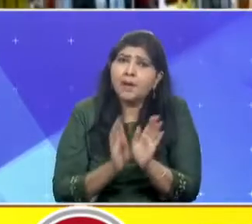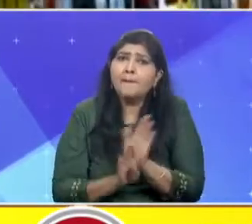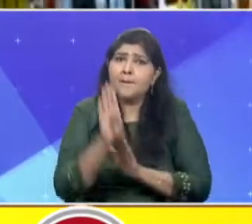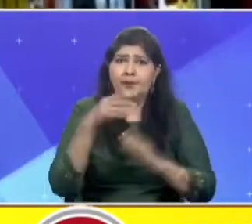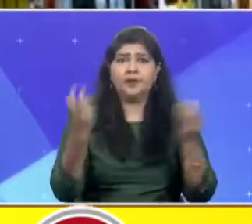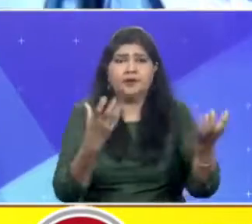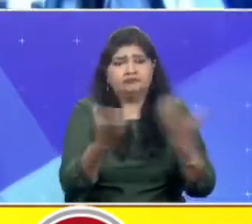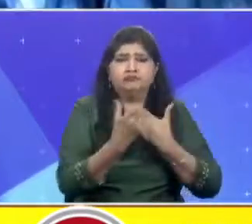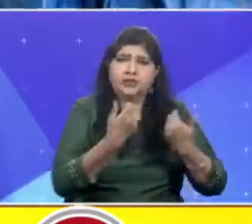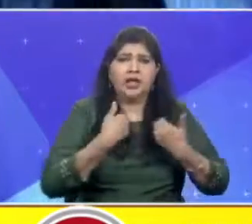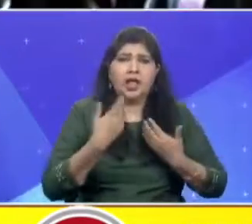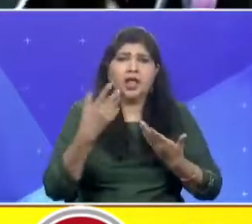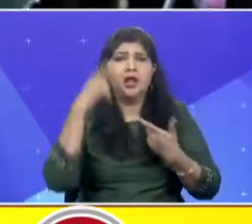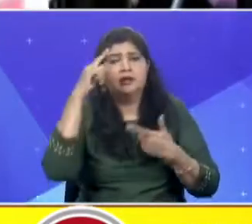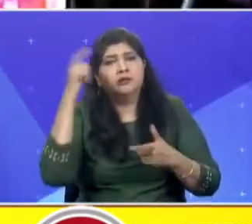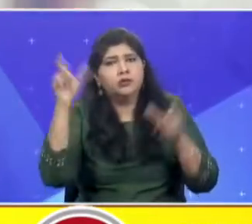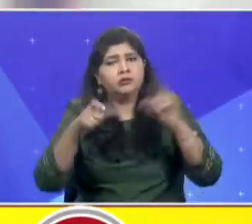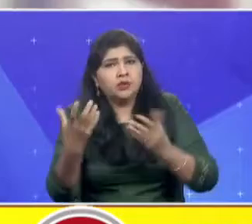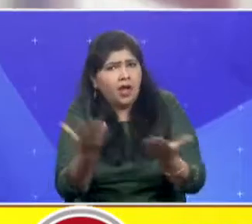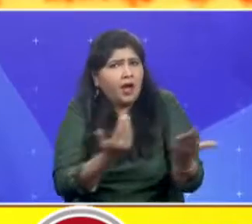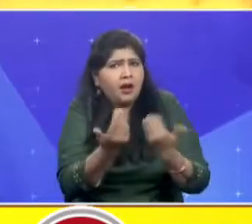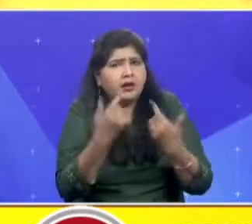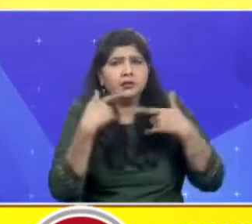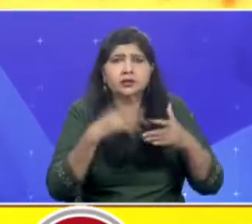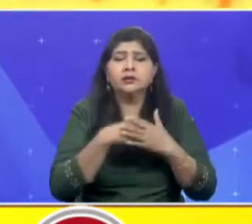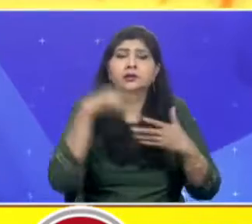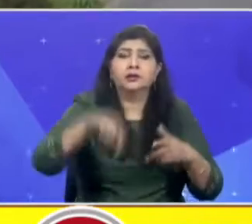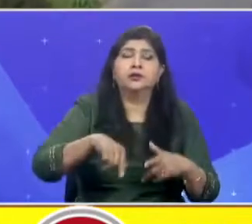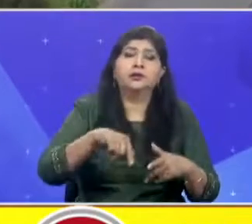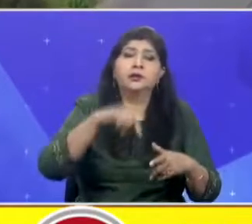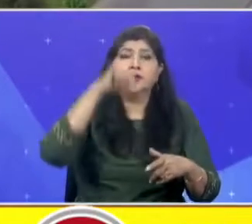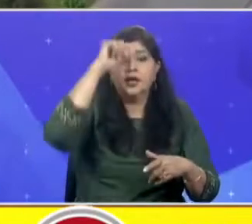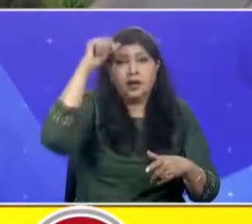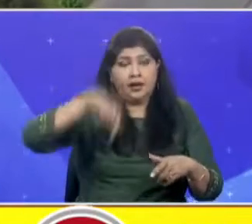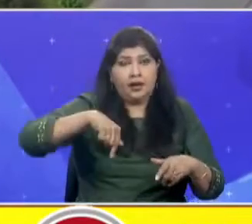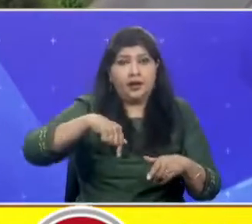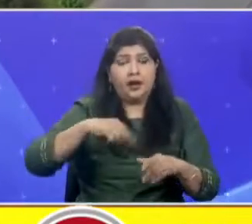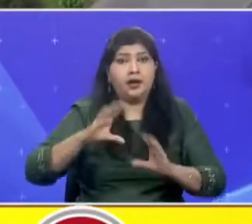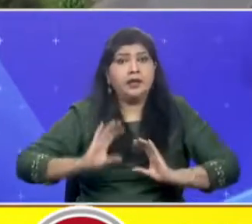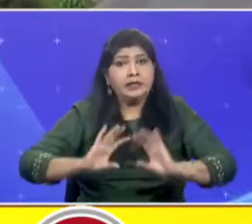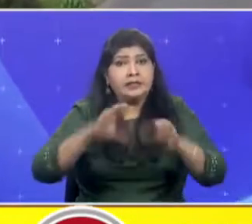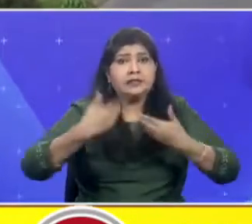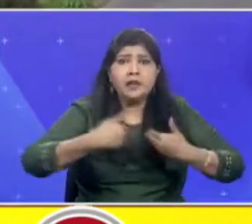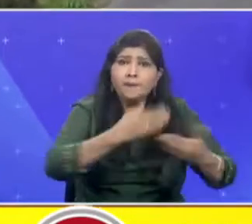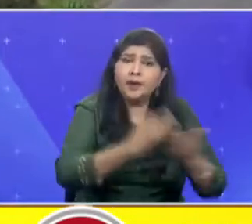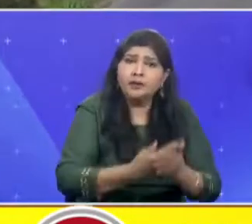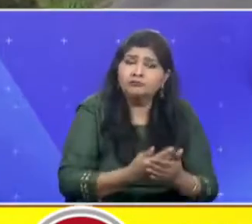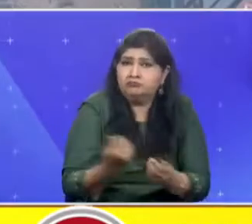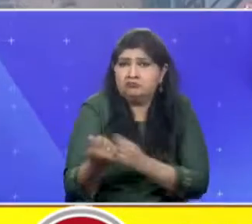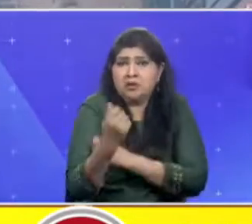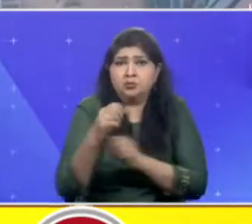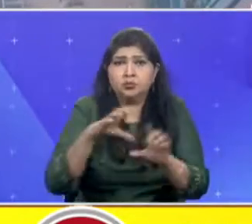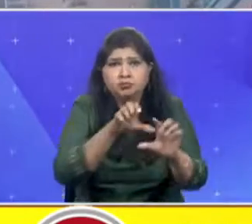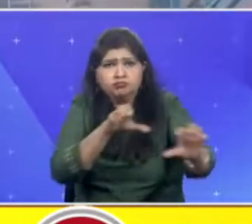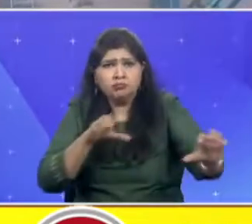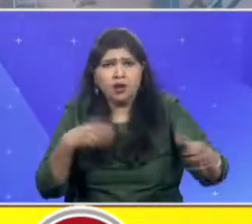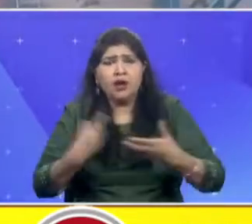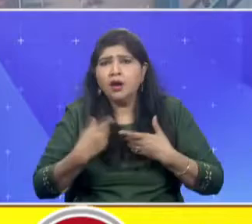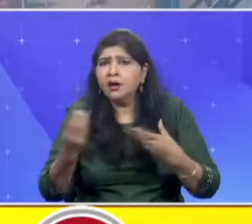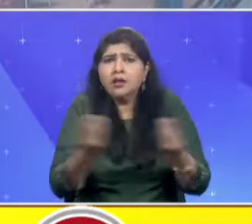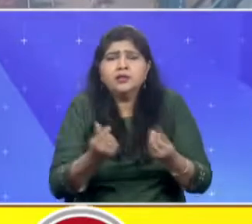है। दूसरा मतलब ये कि भारत की सप्लाई चेन दिनों दिन और मजबूत हो रही